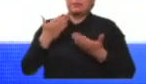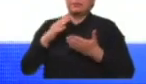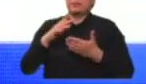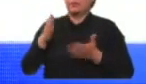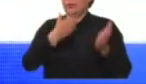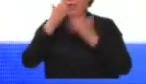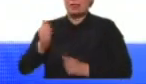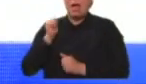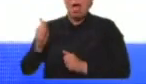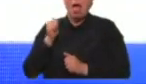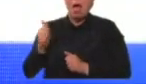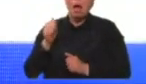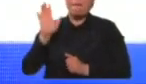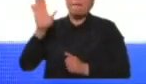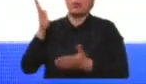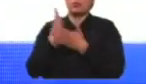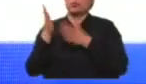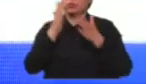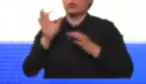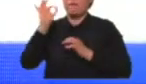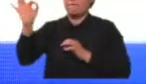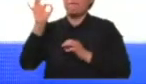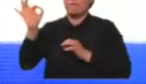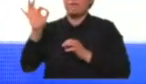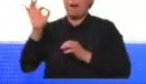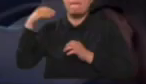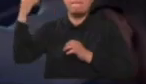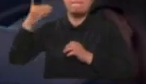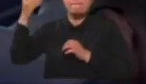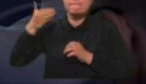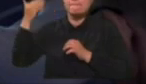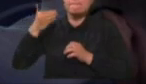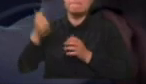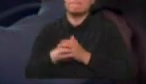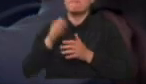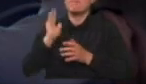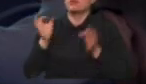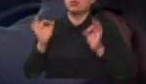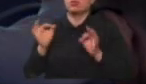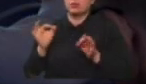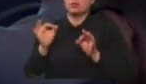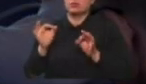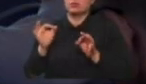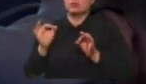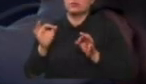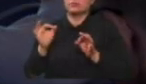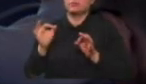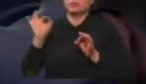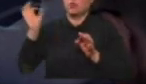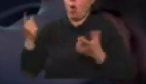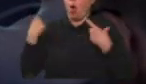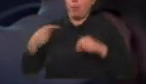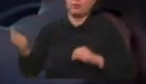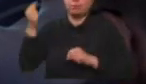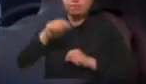kolejnego eksperta, który ma już przygotowaną swoją prelekcję i który będzie teraz zaszczycić nas swoją